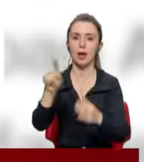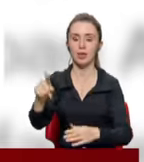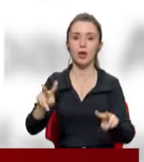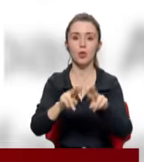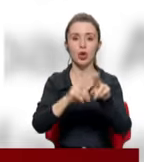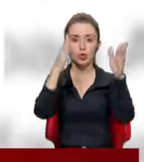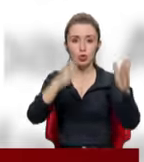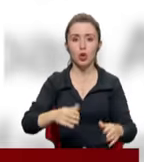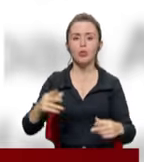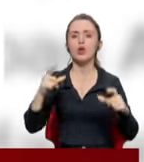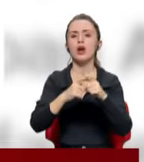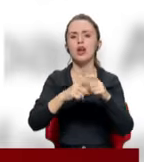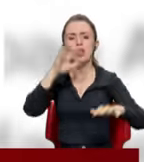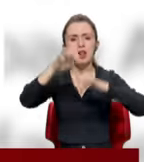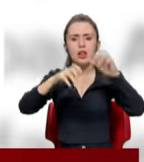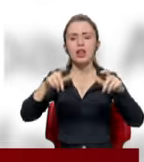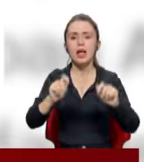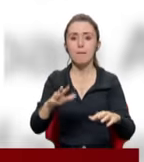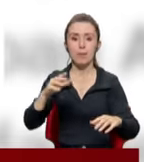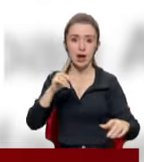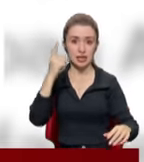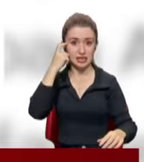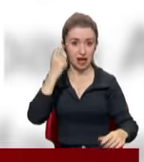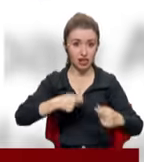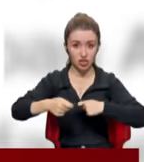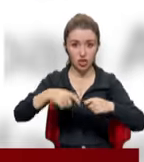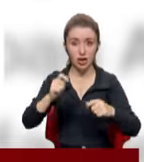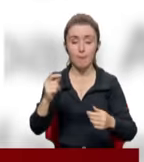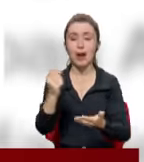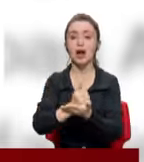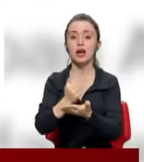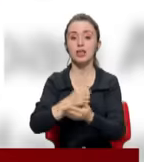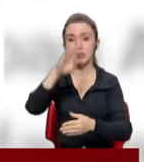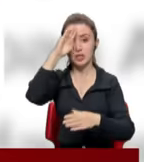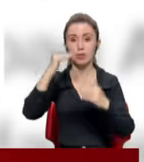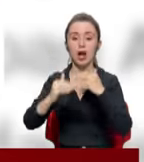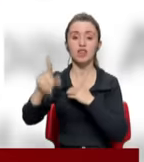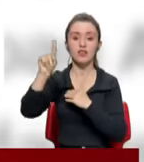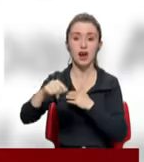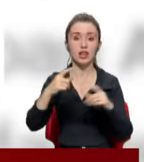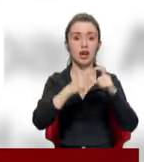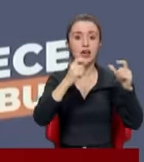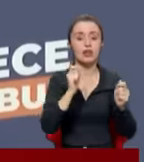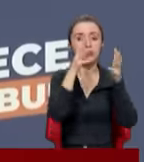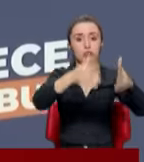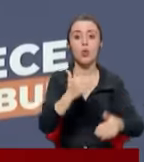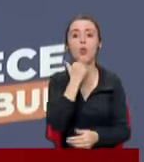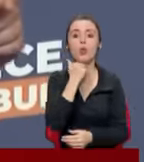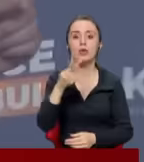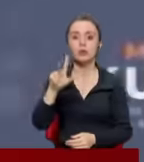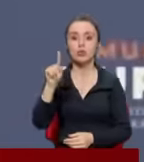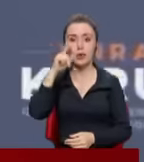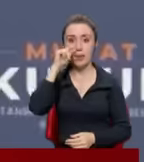gösterdi bu Gazze sömürüsünü İsrail'le Ticaret yapıp para kazanıp İstanbul halkının vergilerini gazzeye harcayamaz 31